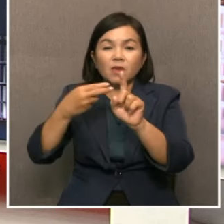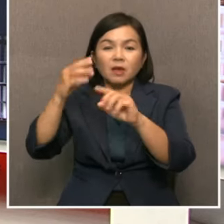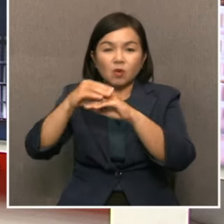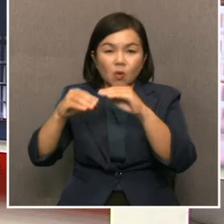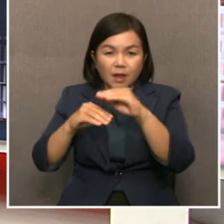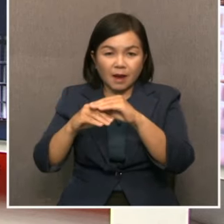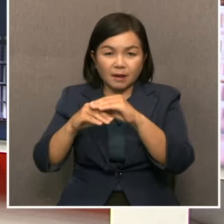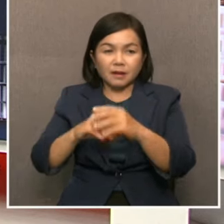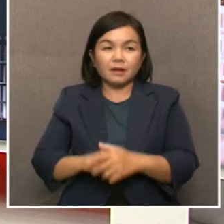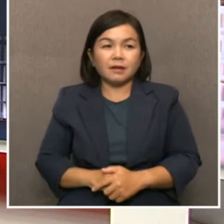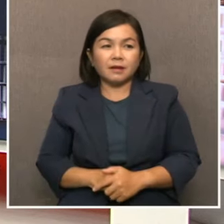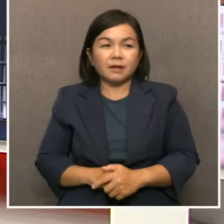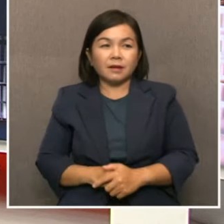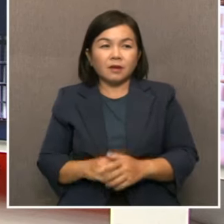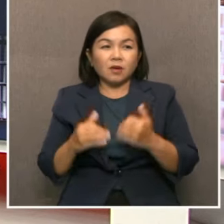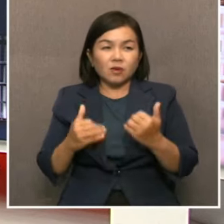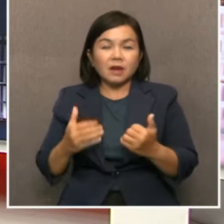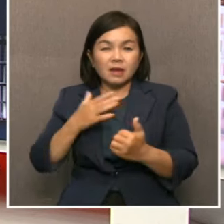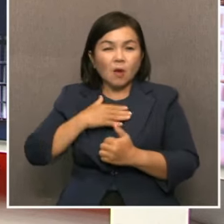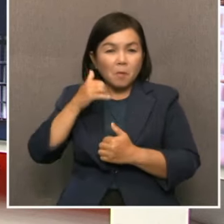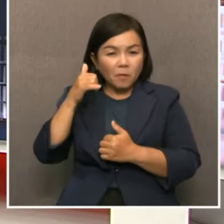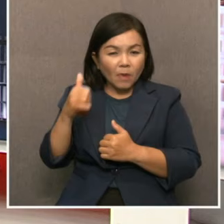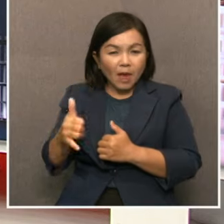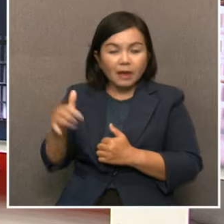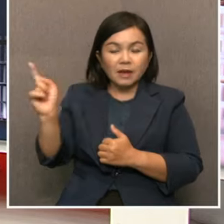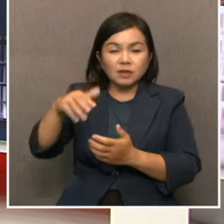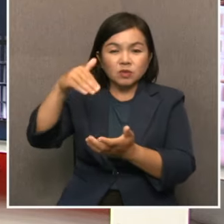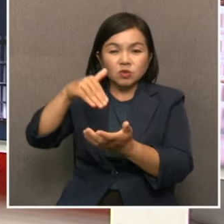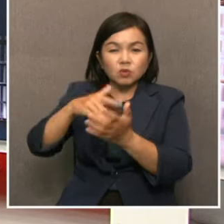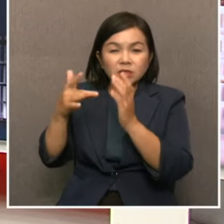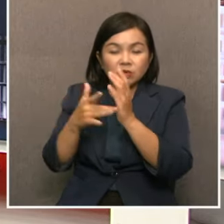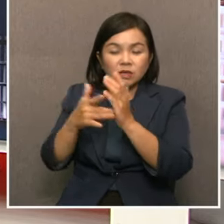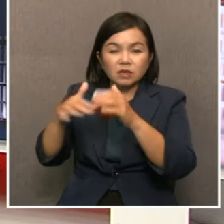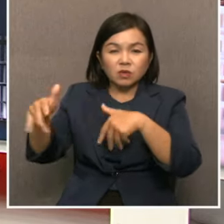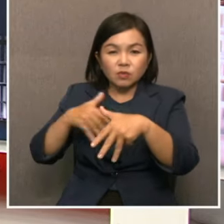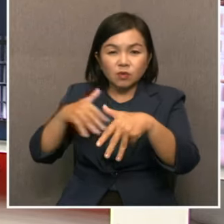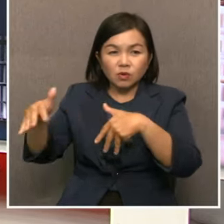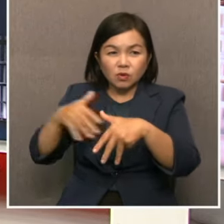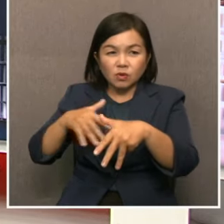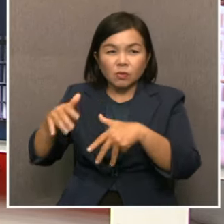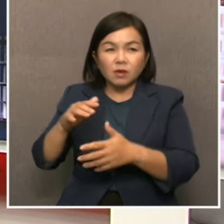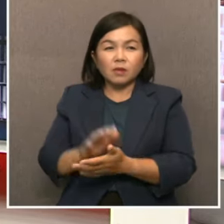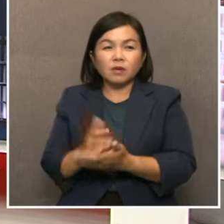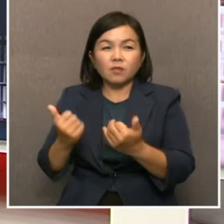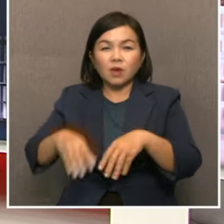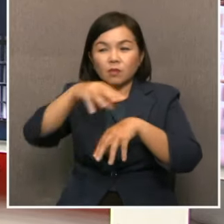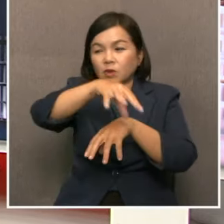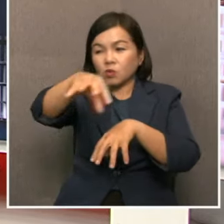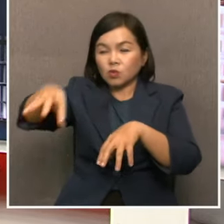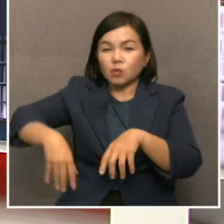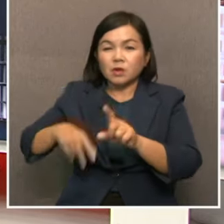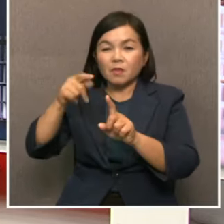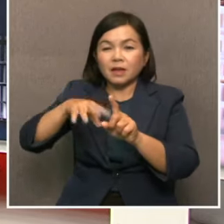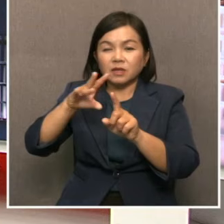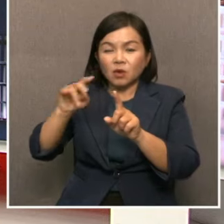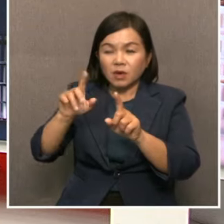ดยที่เราสามารถเดินทางไปค่ะที่ศูนย์ดิจิทัลชุมชน 1,722 ศูนย์ทั่วประเทศนะคะแ